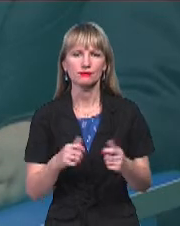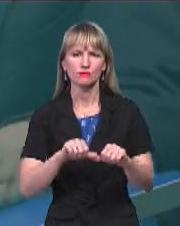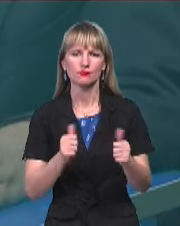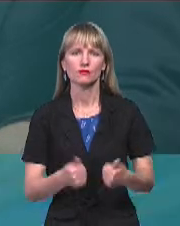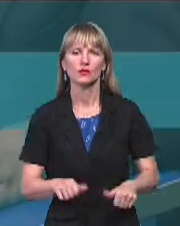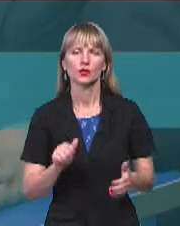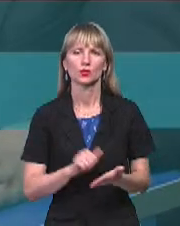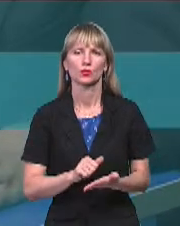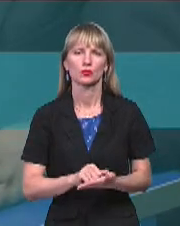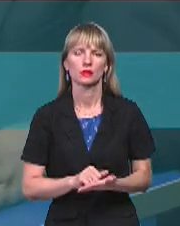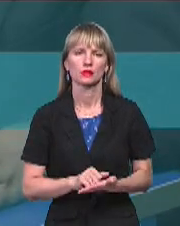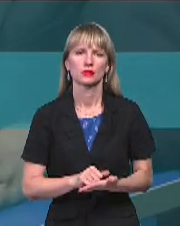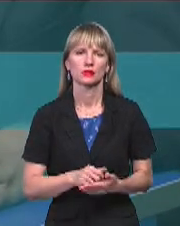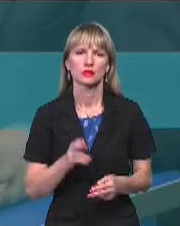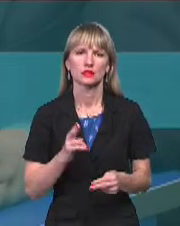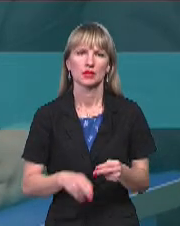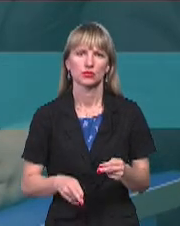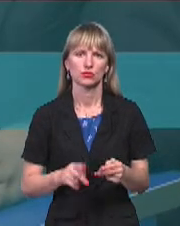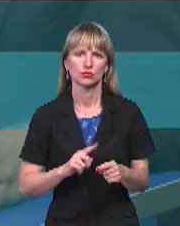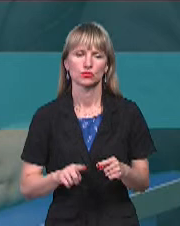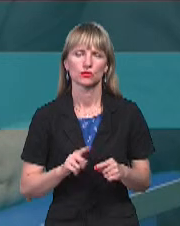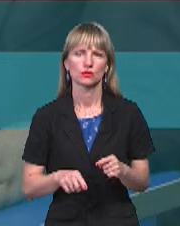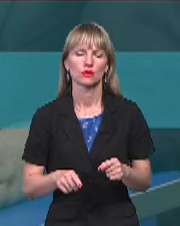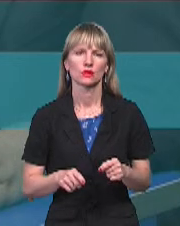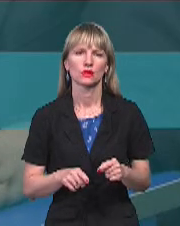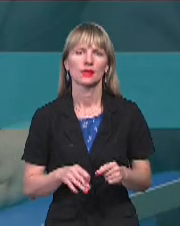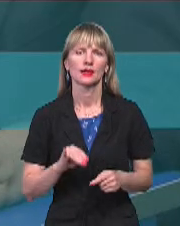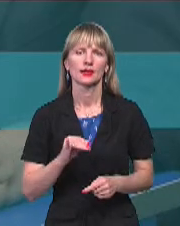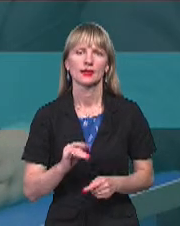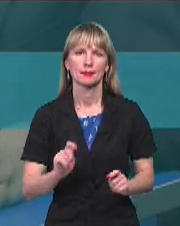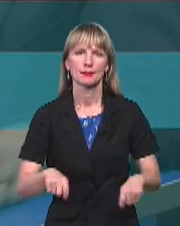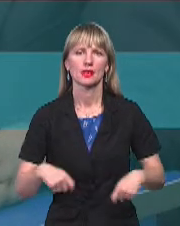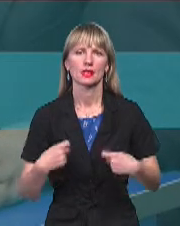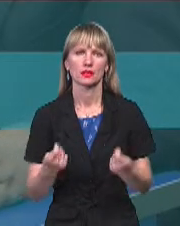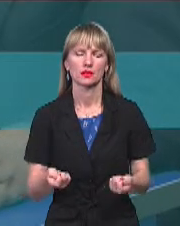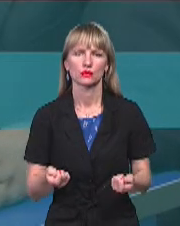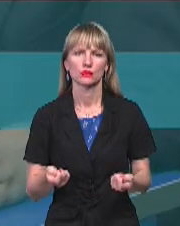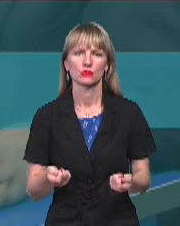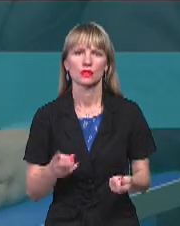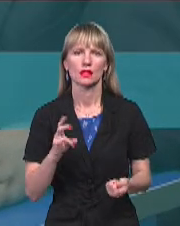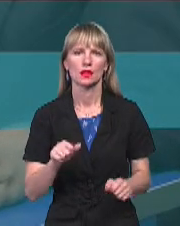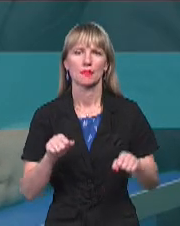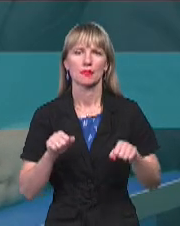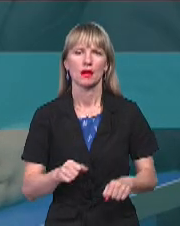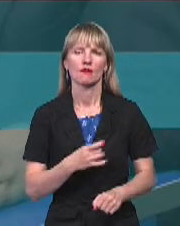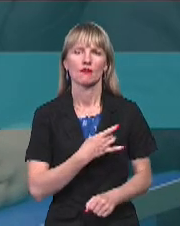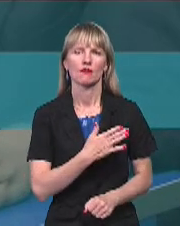документів, ну, вже закінчуються і передаються на право